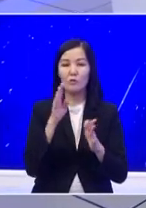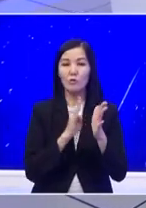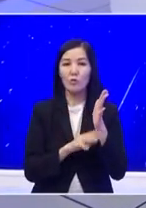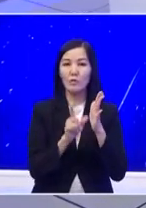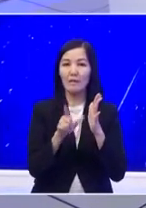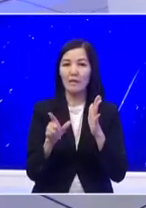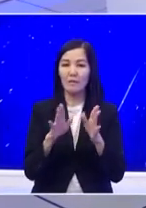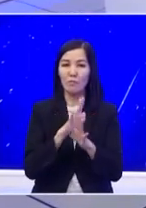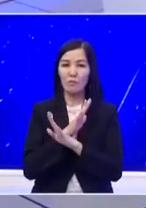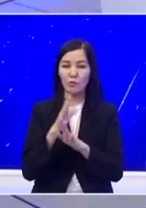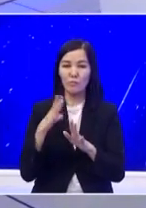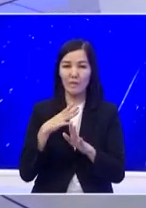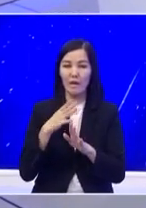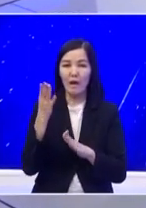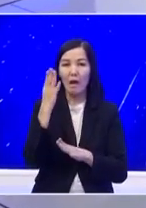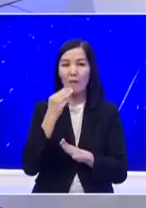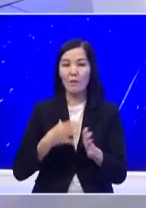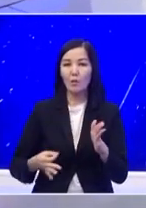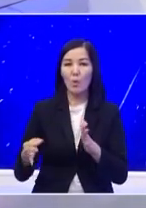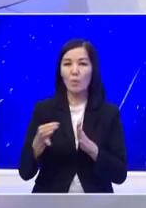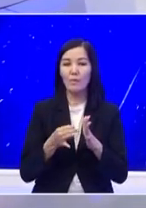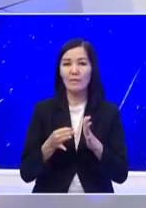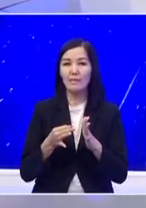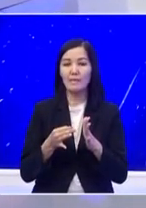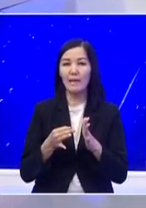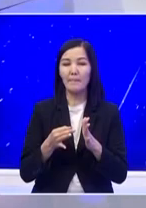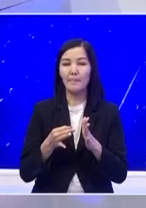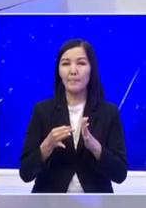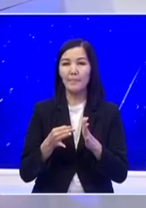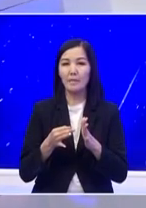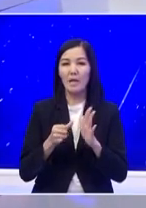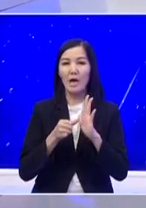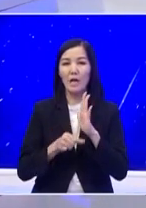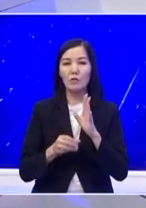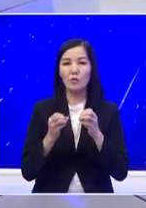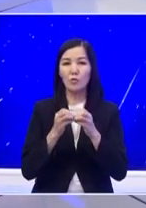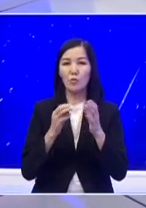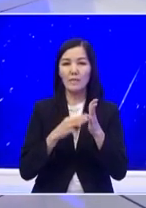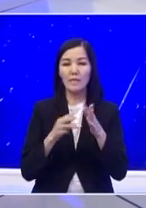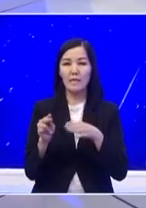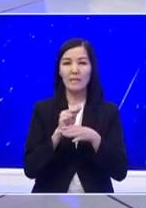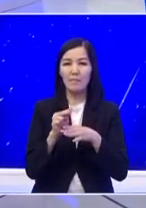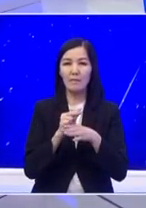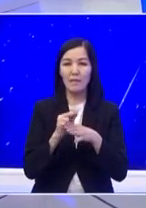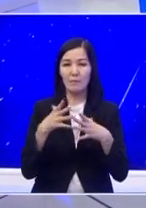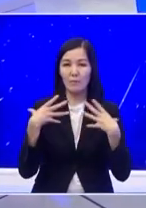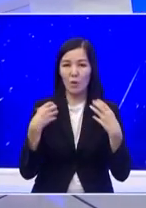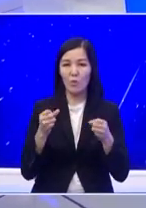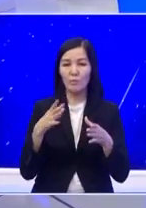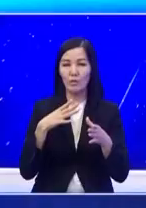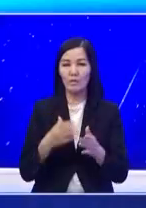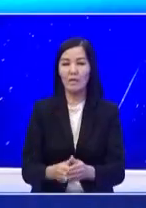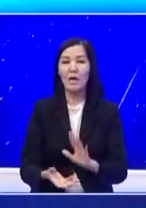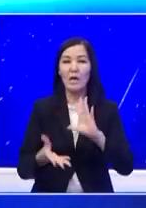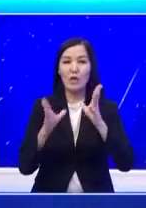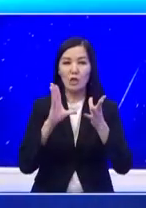жұмды. Облыста соңғы аптада провизорлық бөлімінен 618 адам емделіп шықты.